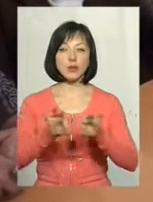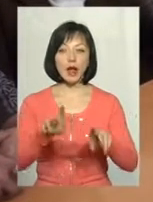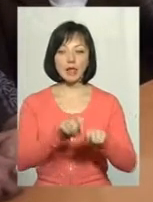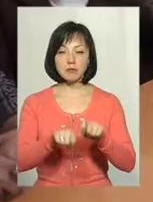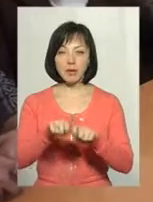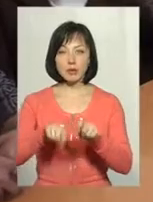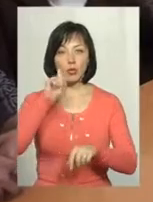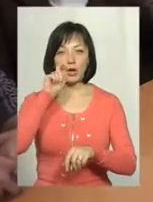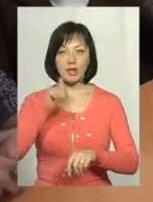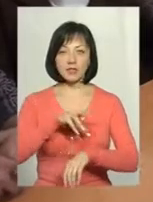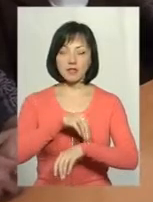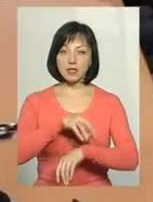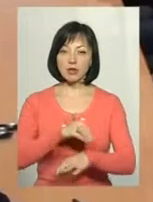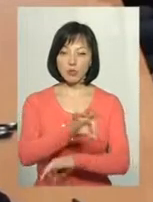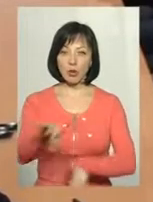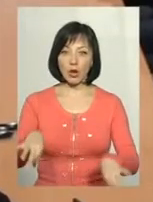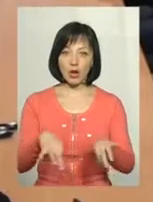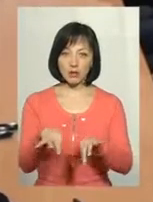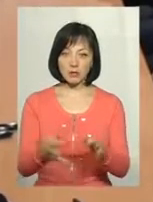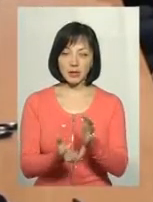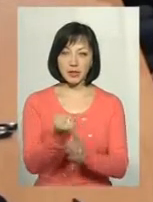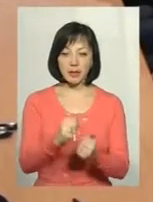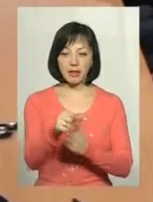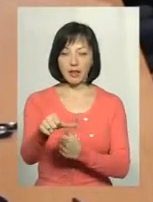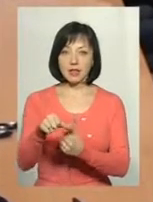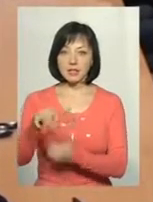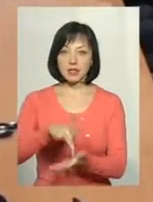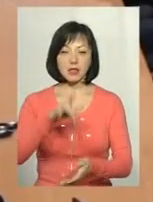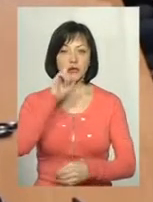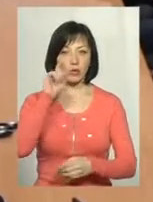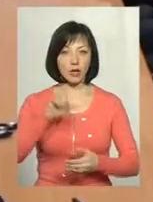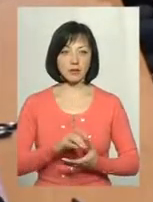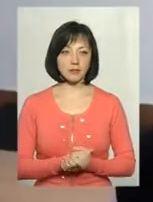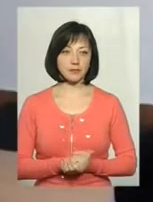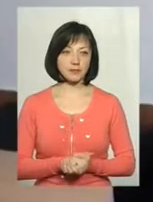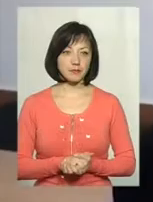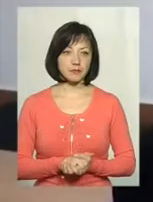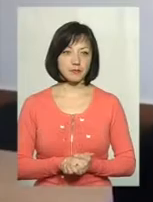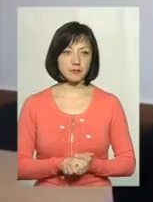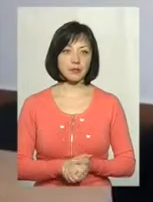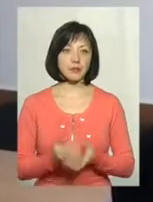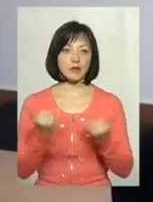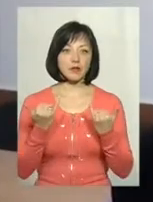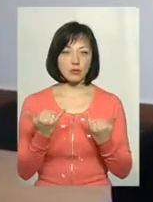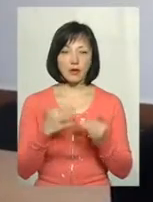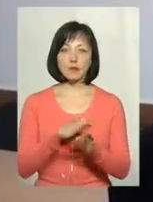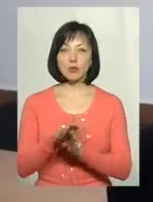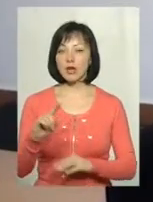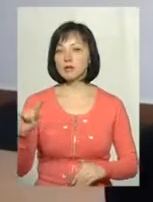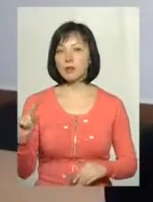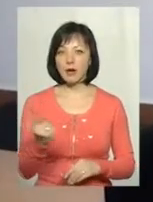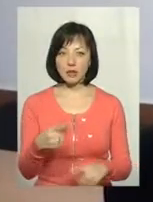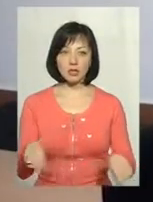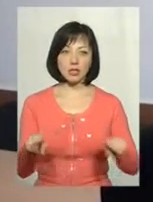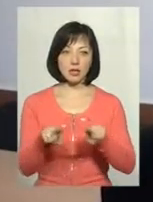експерт українсько-швейцарського проєкту підтримки децентралізації в Україні Ольга Данчева. Сьогодні відбулось перше